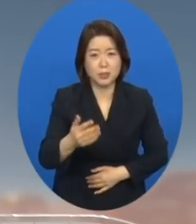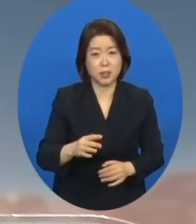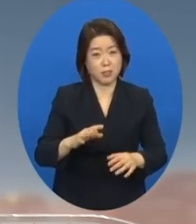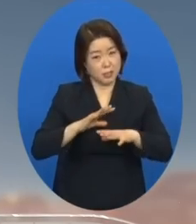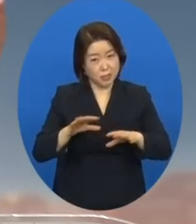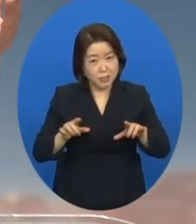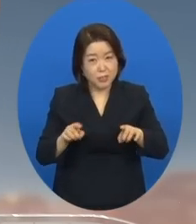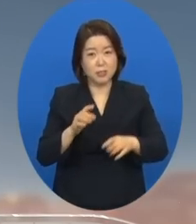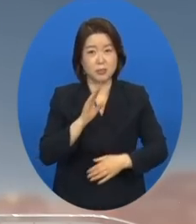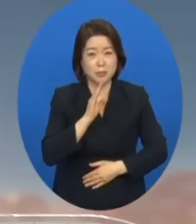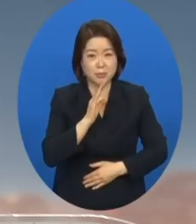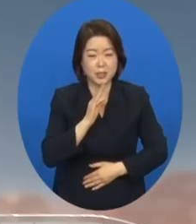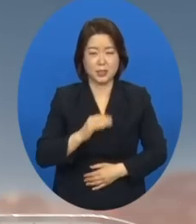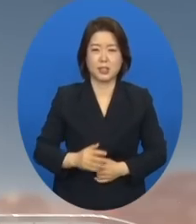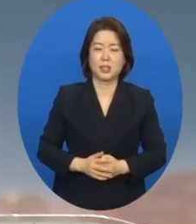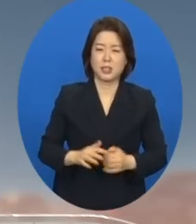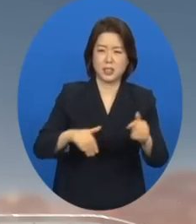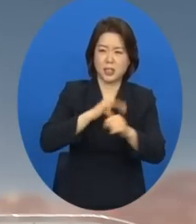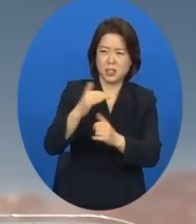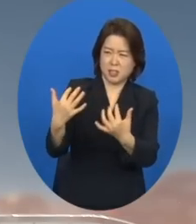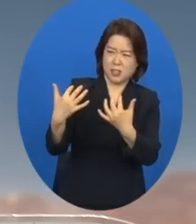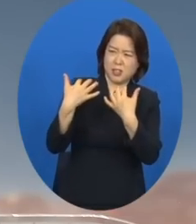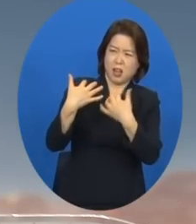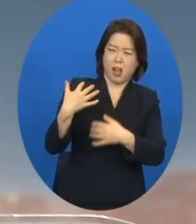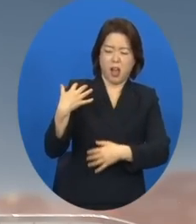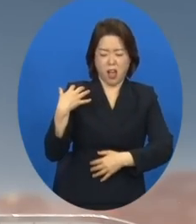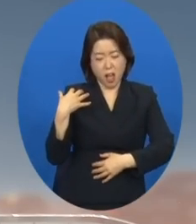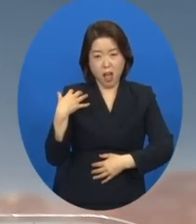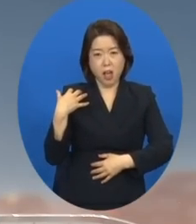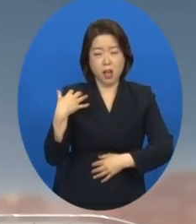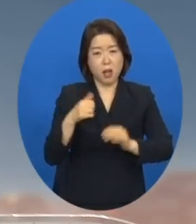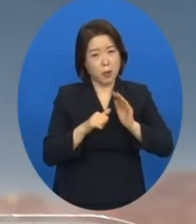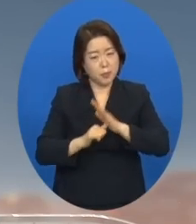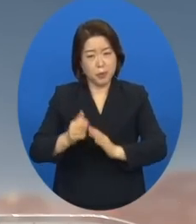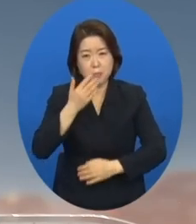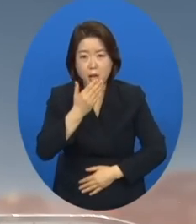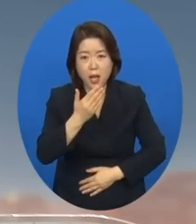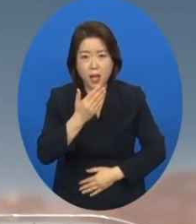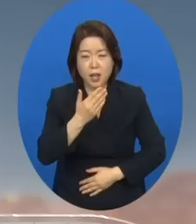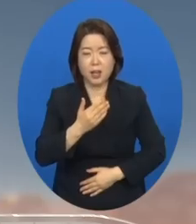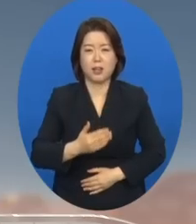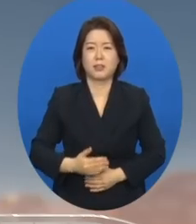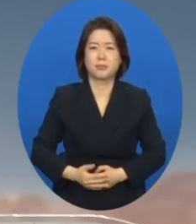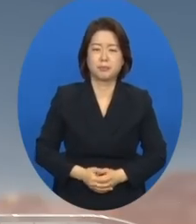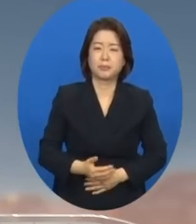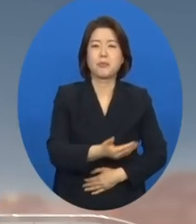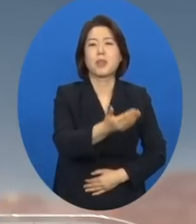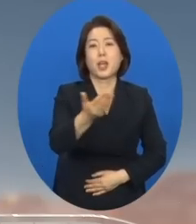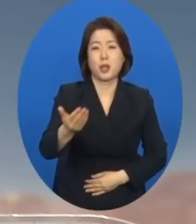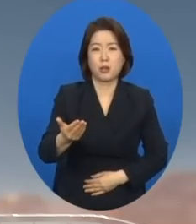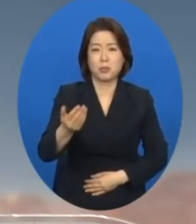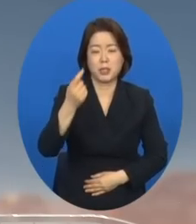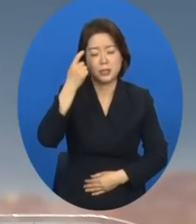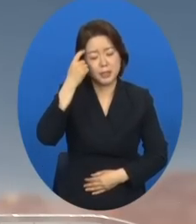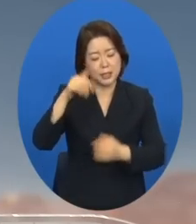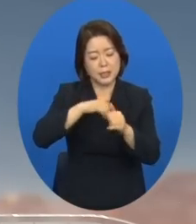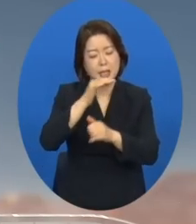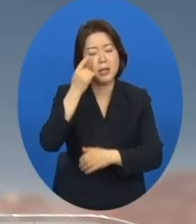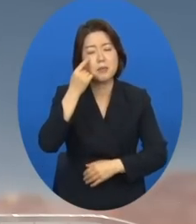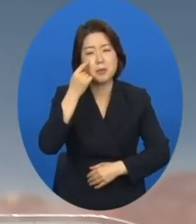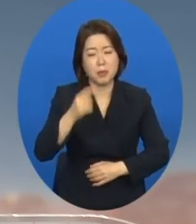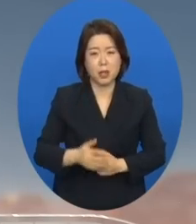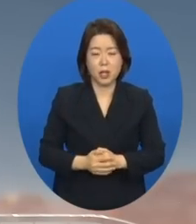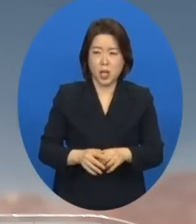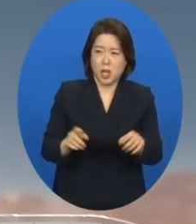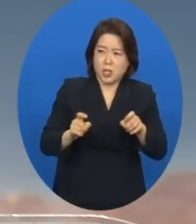있겠습니까이 상황이 밀려오는이 압박감을 여러분 견딜 수 있겠습니까 여러분들이 상황을 보세요 여러분들 혹시